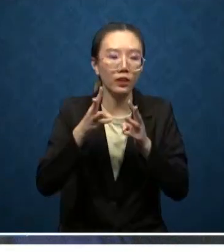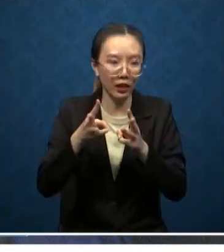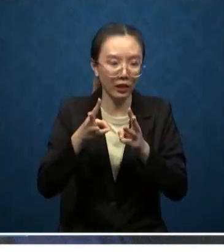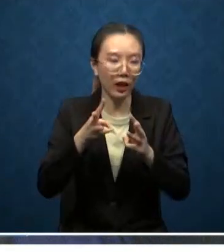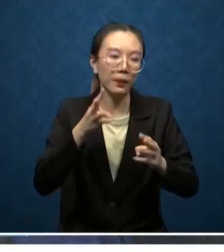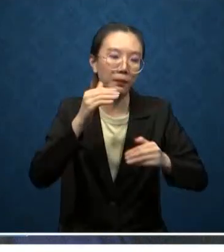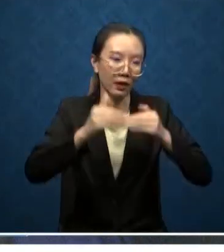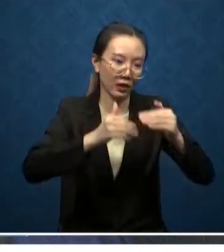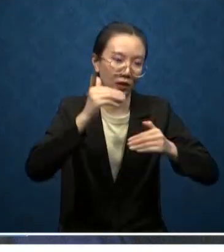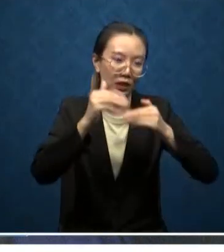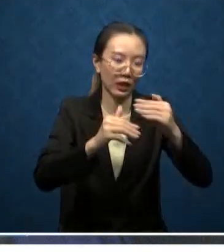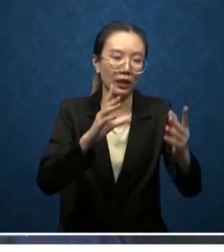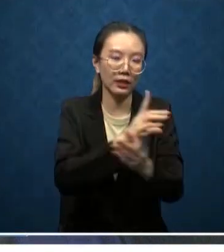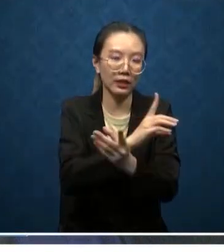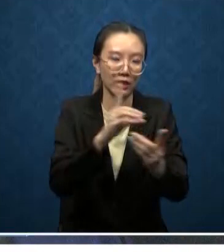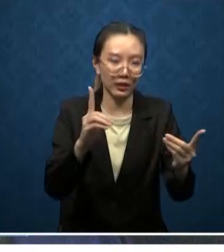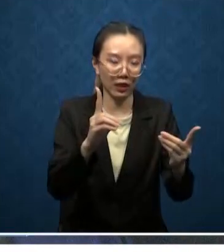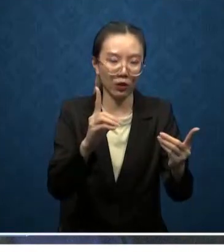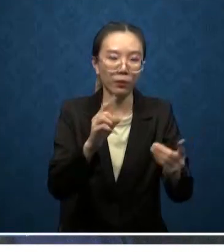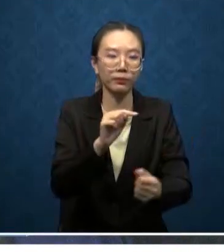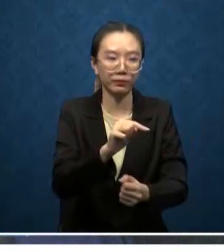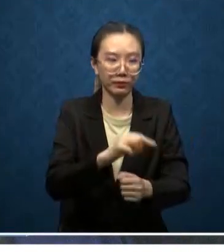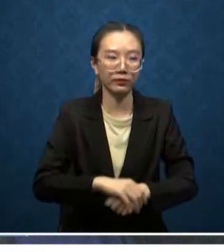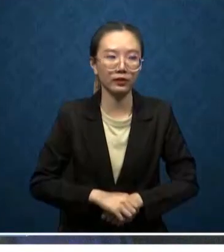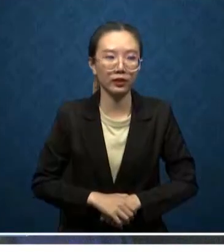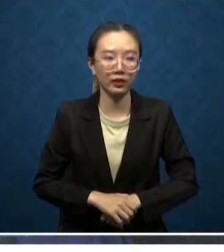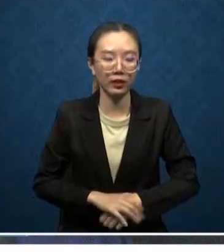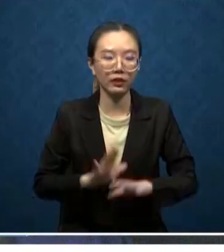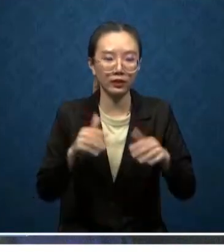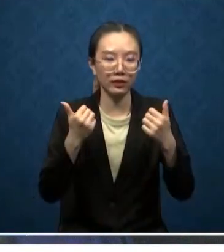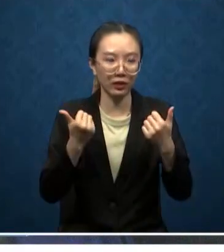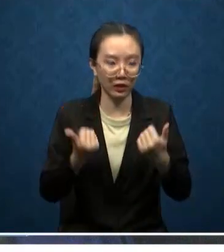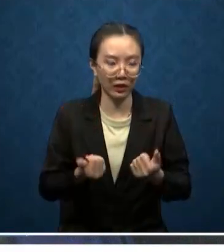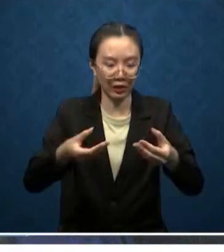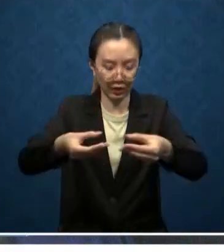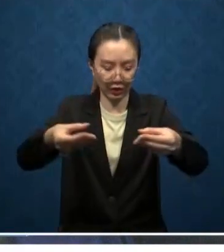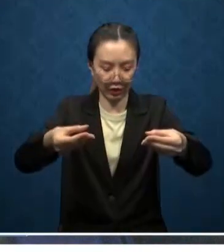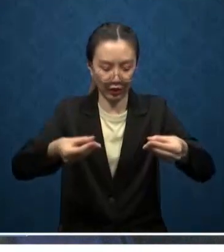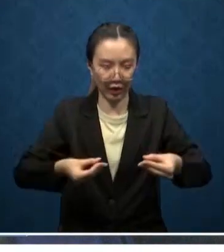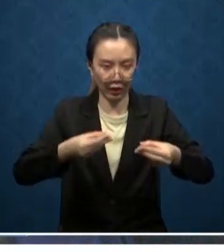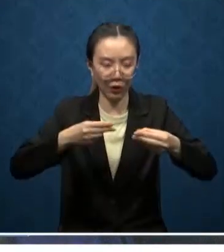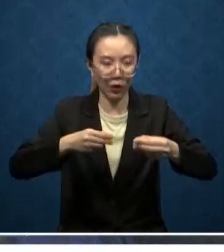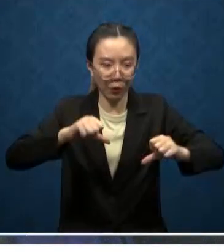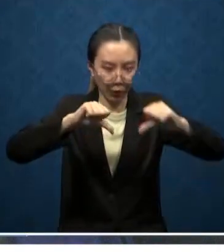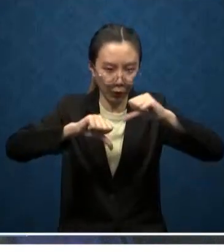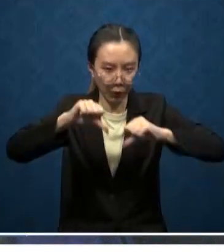เครดิตทางสังคมหรือโซเชียลเครดิตเนี่ยคะซึ่งขณะนี้รายงานการวิจัยอันเนี้ยได้ออกมาแล้วที่จะไป